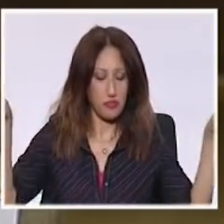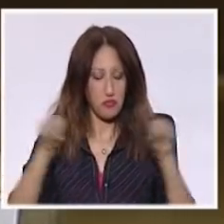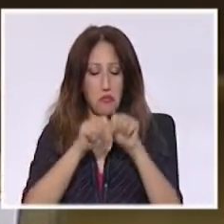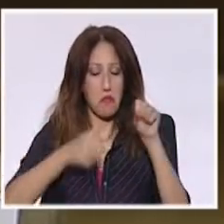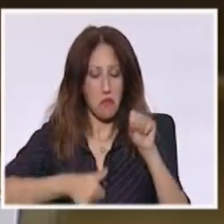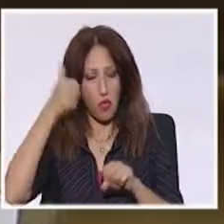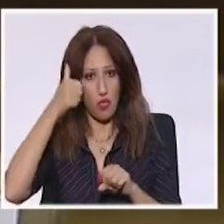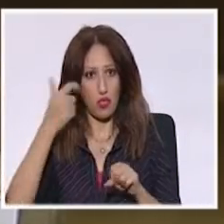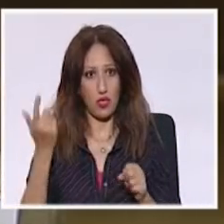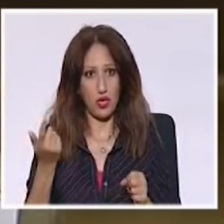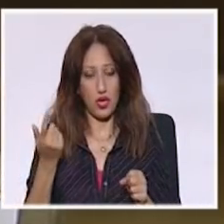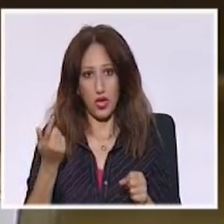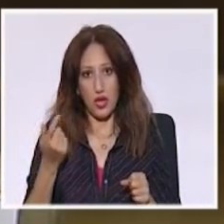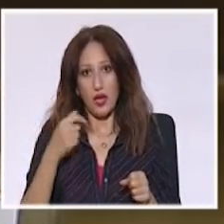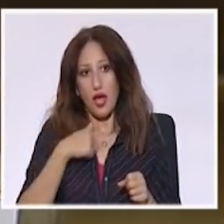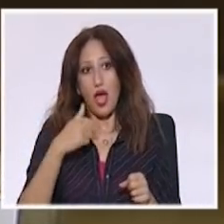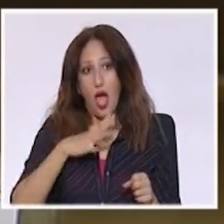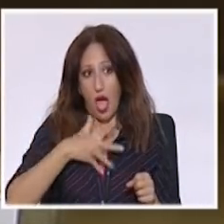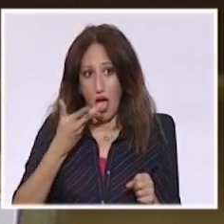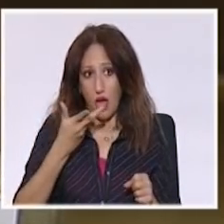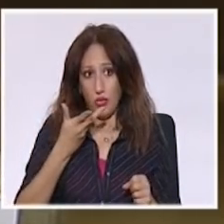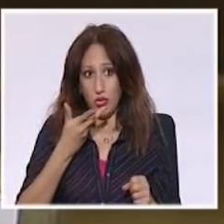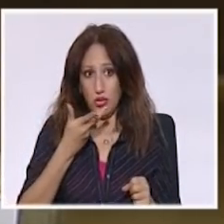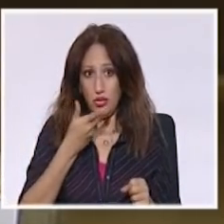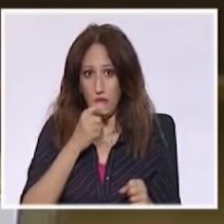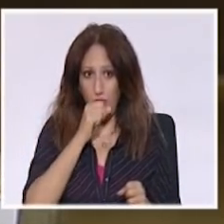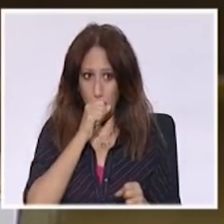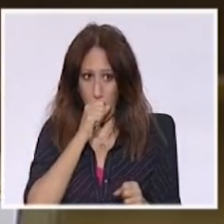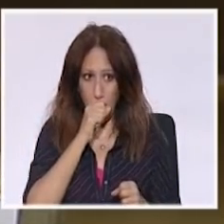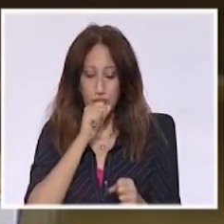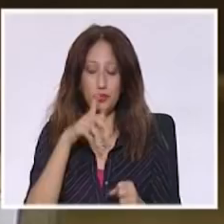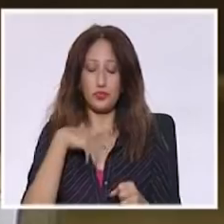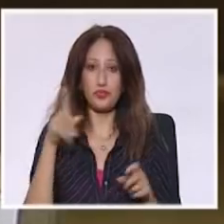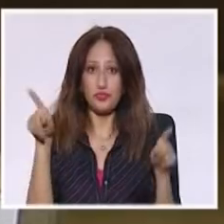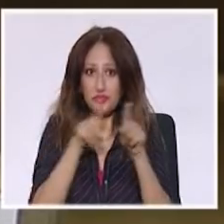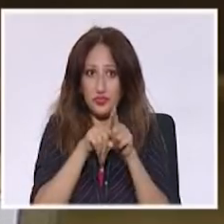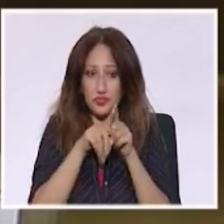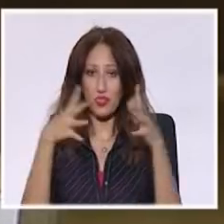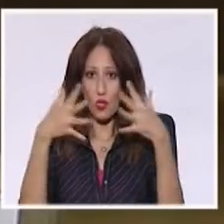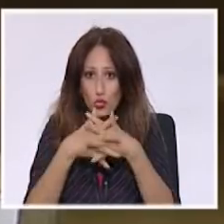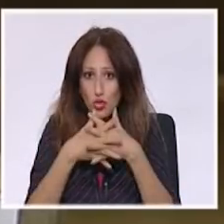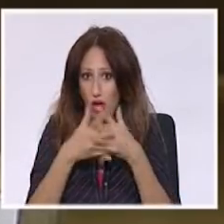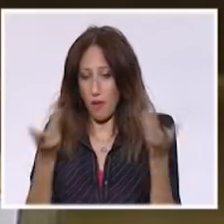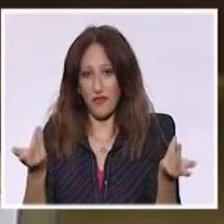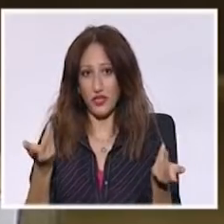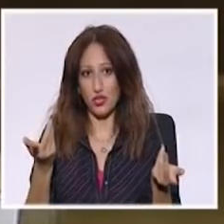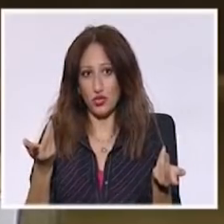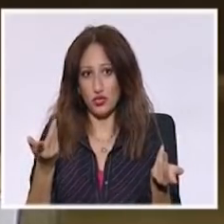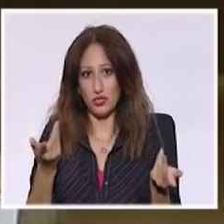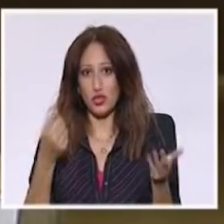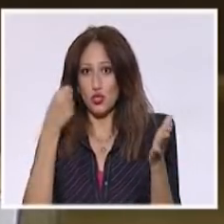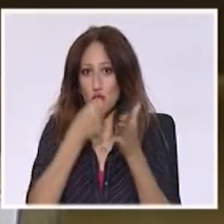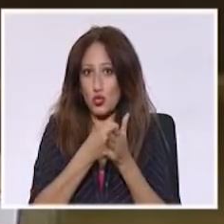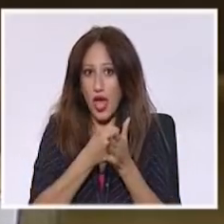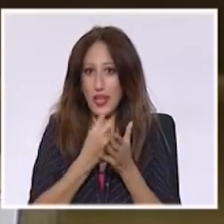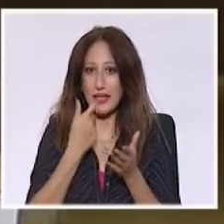ده. لكن الحقيقه انا كنت اتمنى ان يكون في حاجات مشتركه تفيد هذا الكلام، ان مثلا يكون